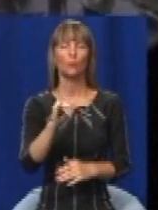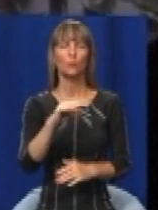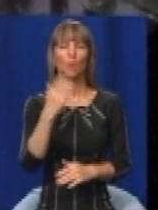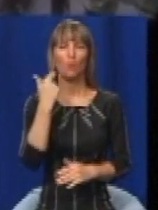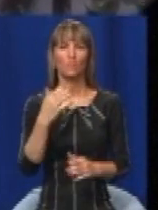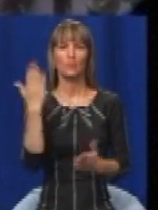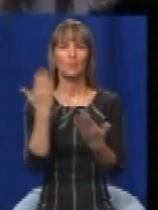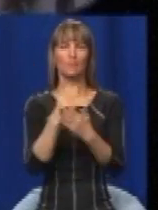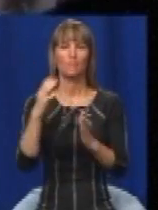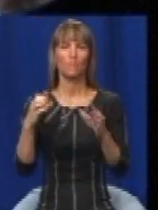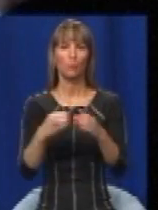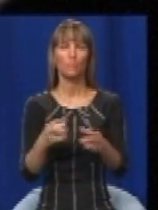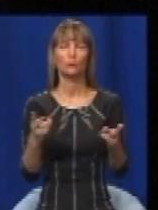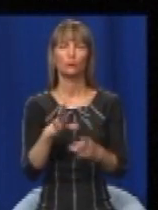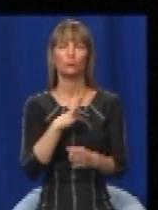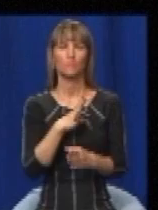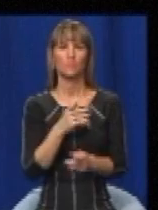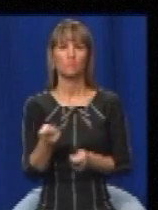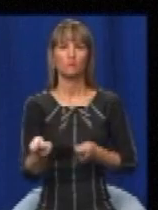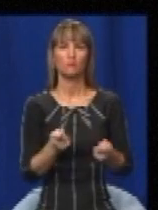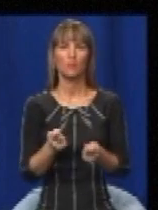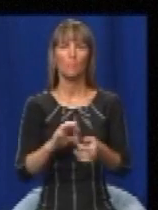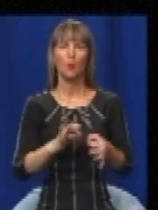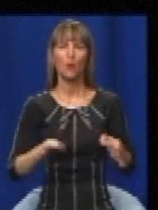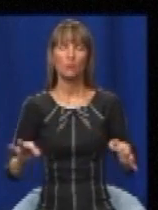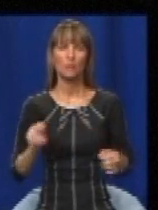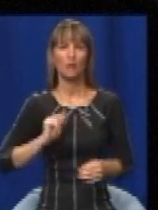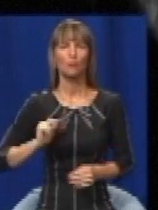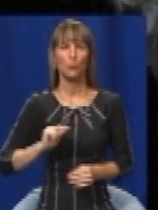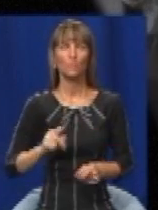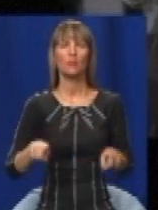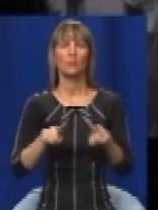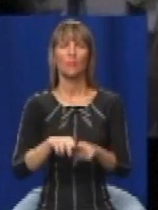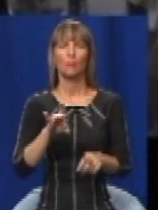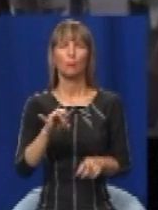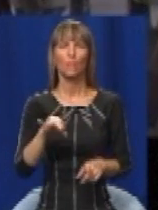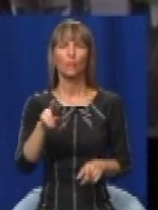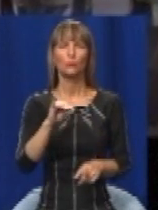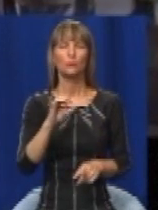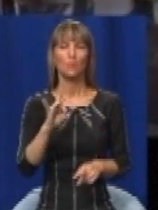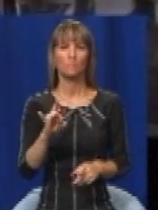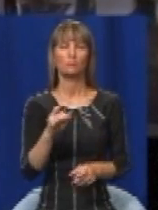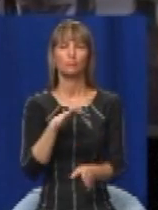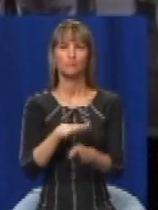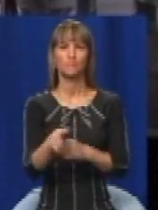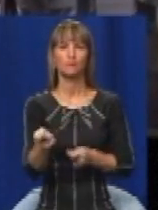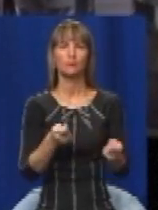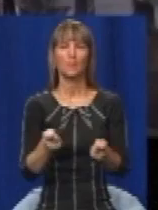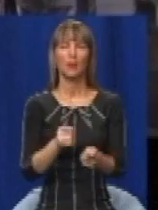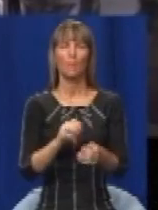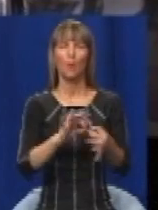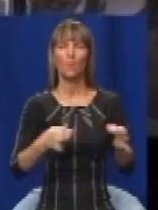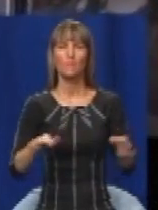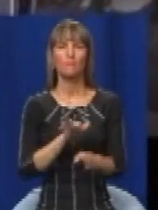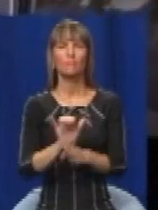кінокомпаніях необхідно було регулювати процес роботи головному лідерові. Так, продюсер здійснює загальне керівництво процесом випуску фільму